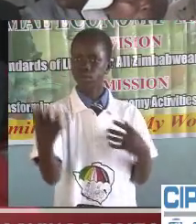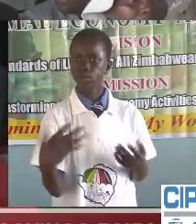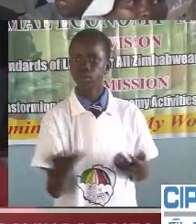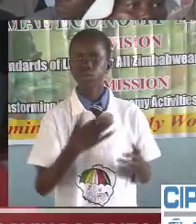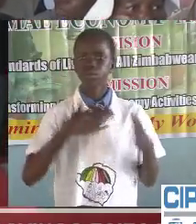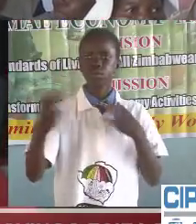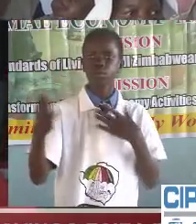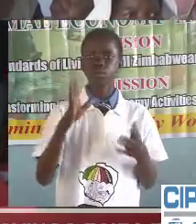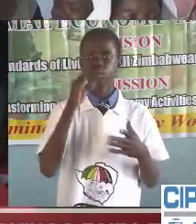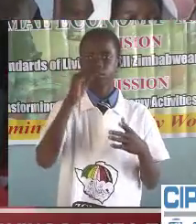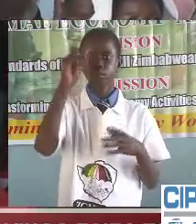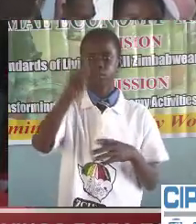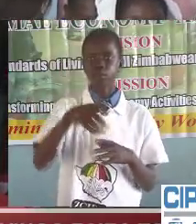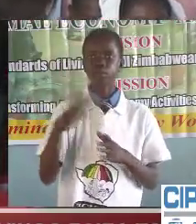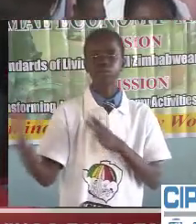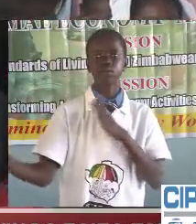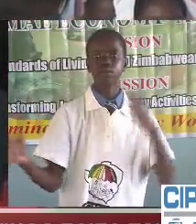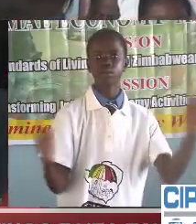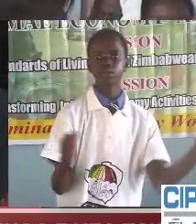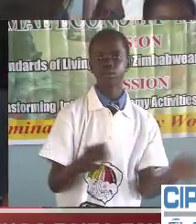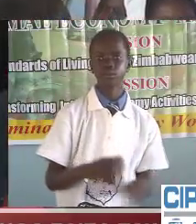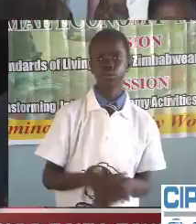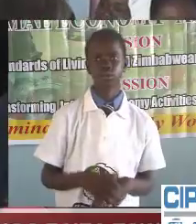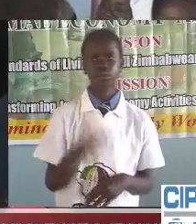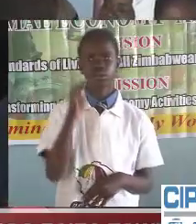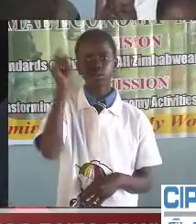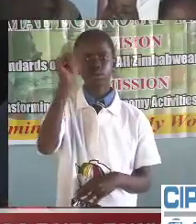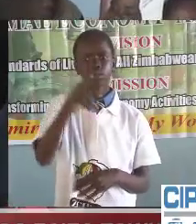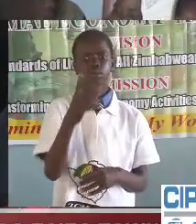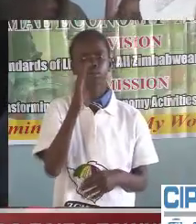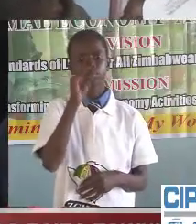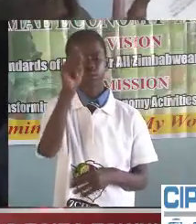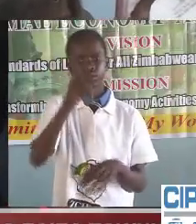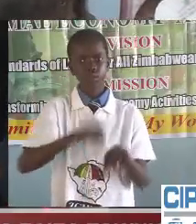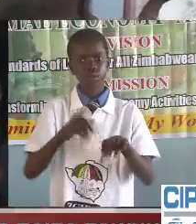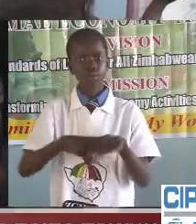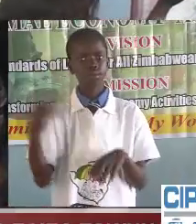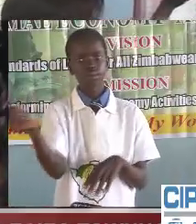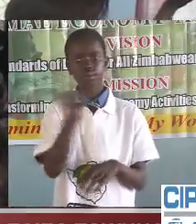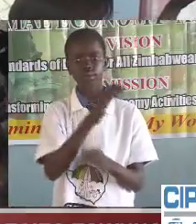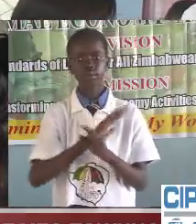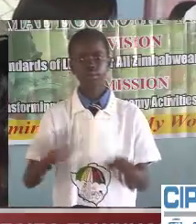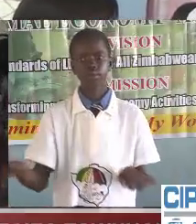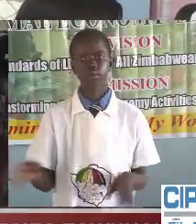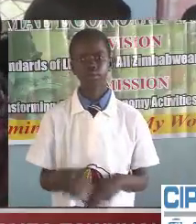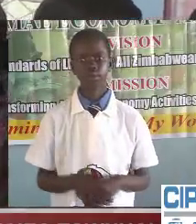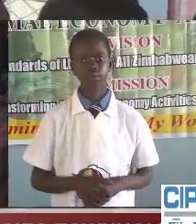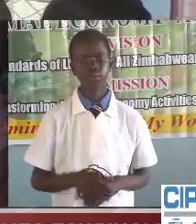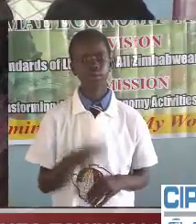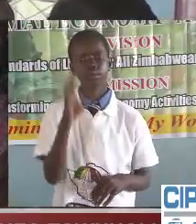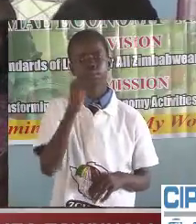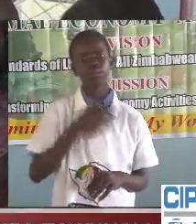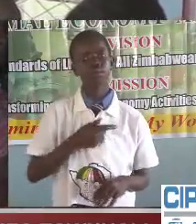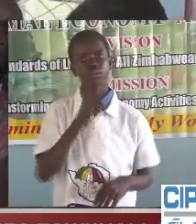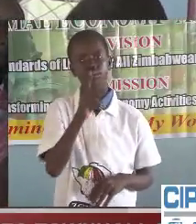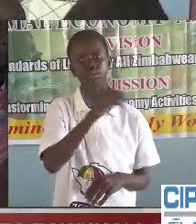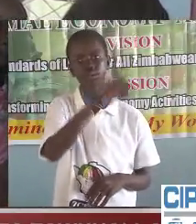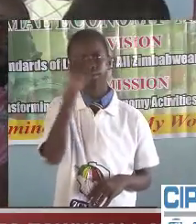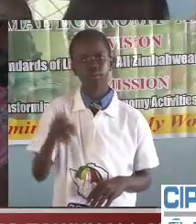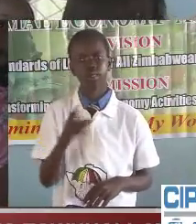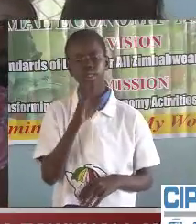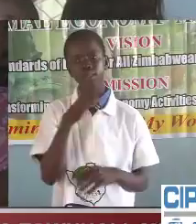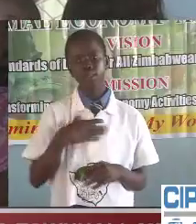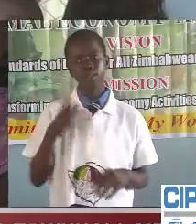vamwe vari opposite side. Isusu tava tisina mukana wekuvabvunza mubvunzo, tava tisina